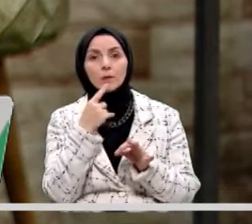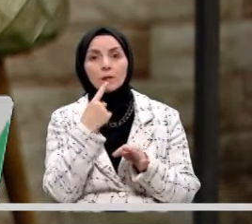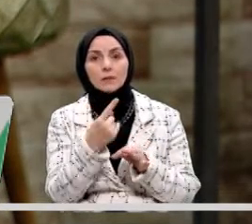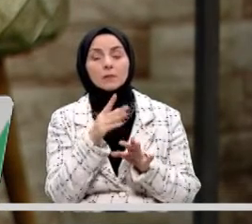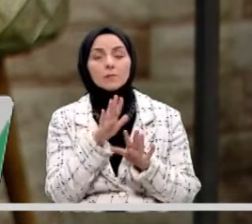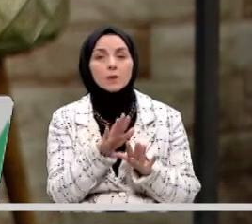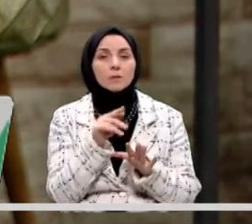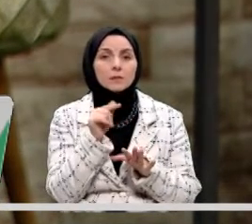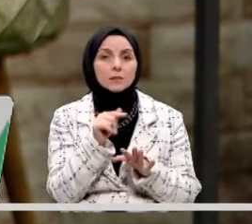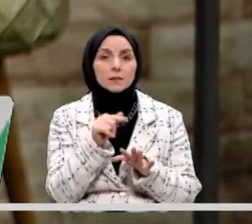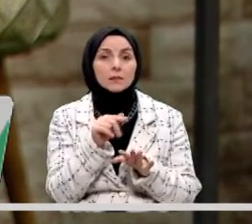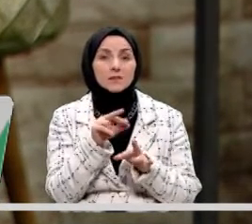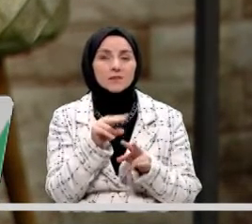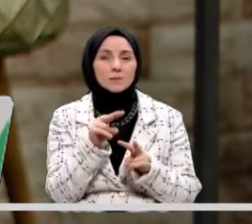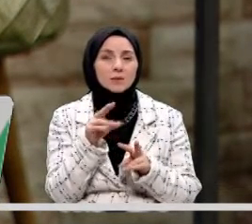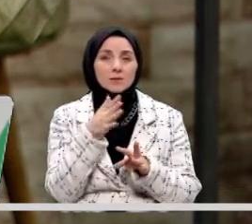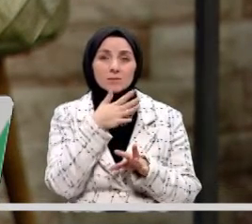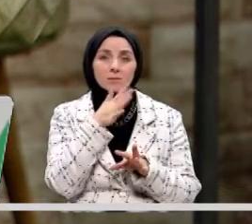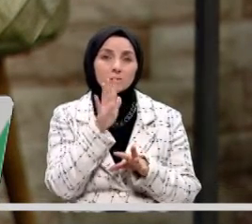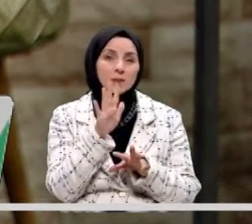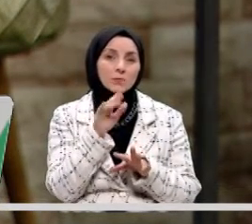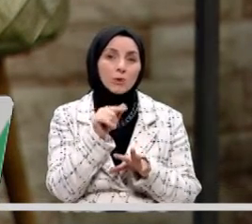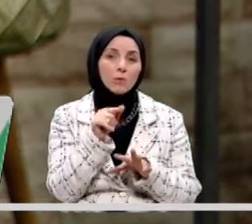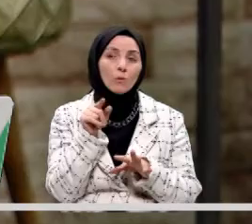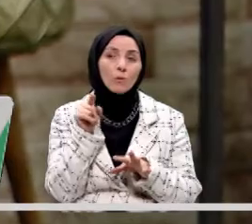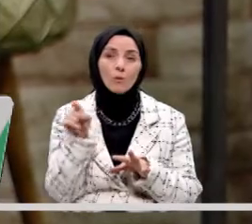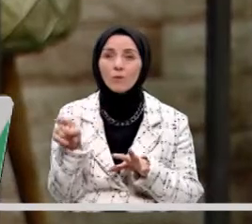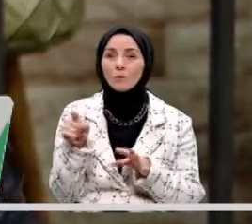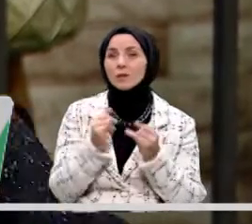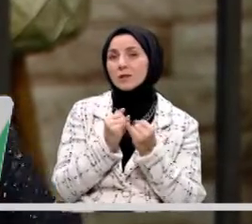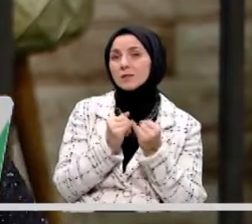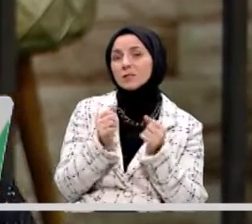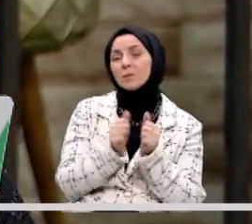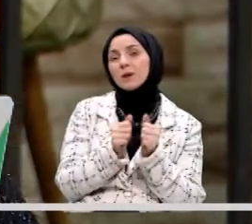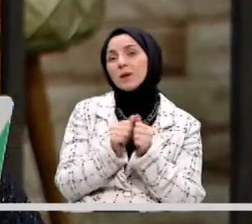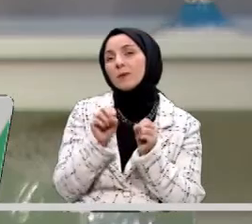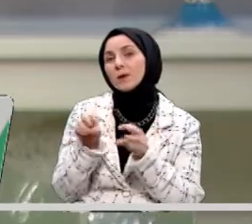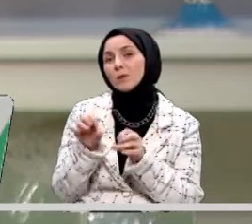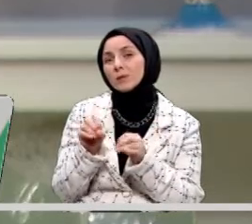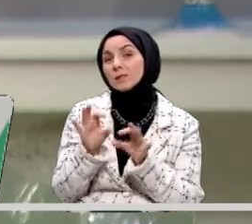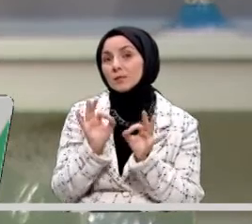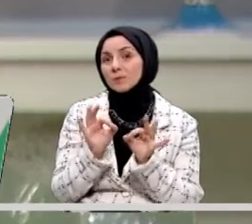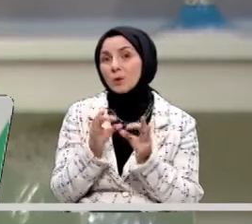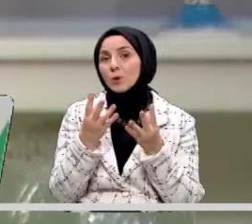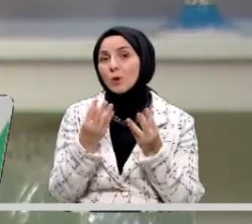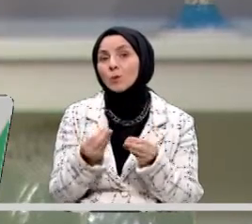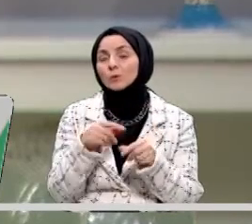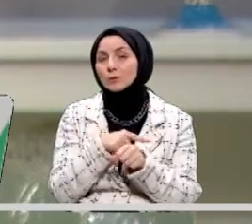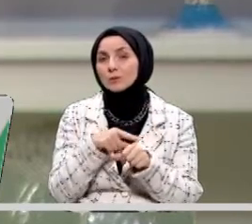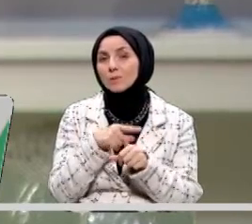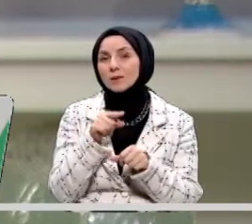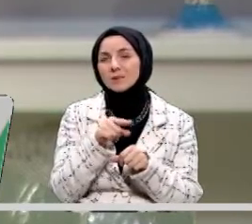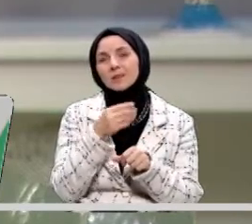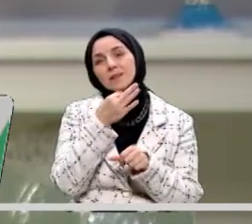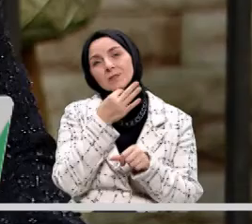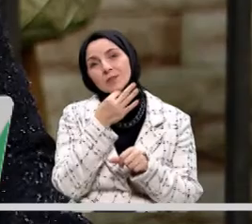gibi söz dinleyebilir ne kurallara uyabilir ona beraber öğreteceğiz Senden rica etsem ne olur Annem öyle olduğunda yalnız Senden